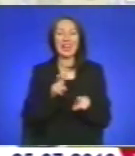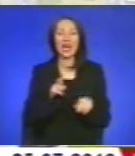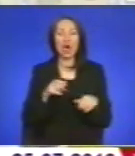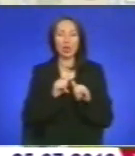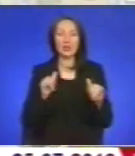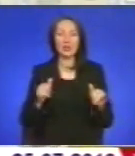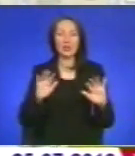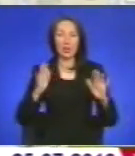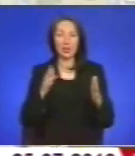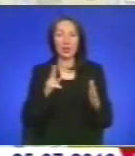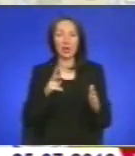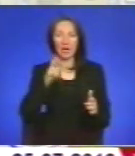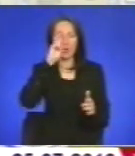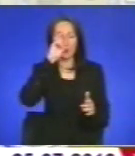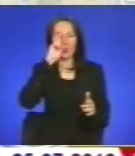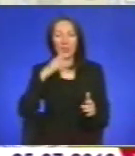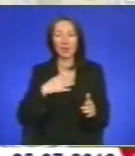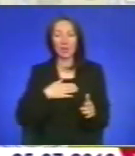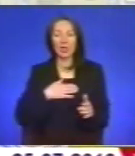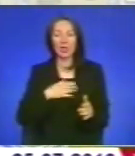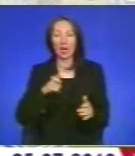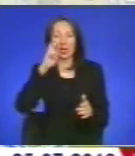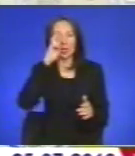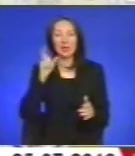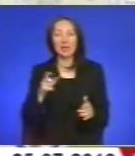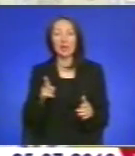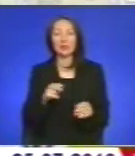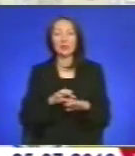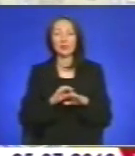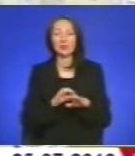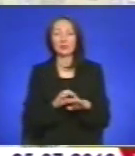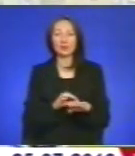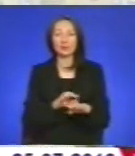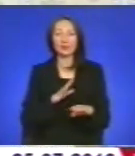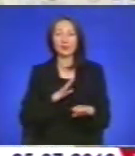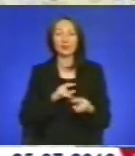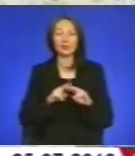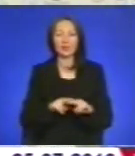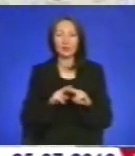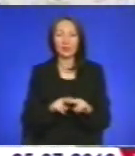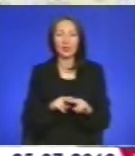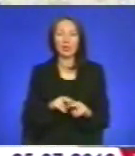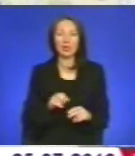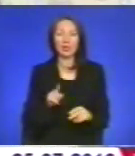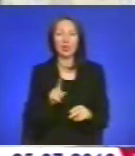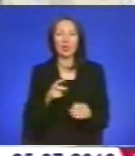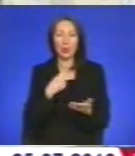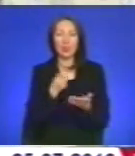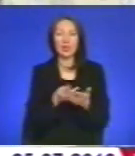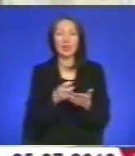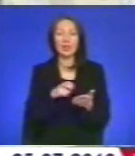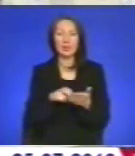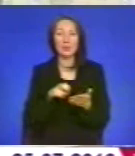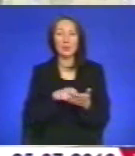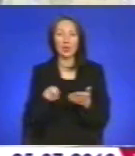князювали наші князі, як проходило хрещення, як Андрій Первозваний, щоб то відобразити поштове відправлення. Звичайно, їх